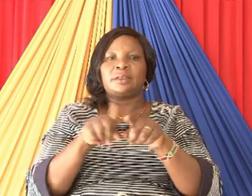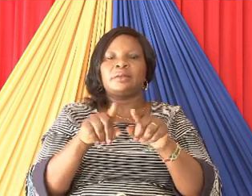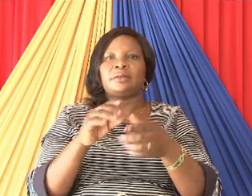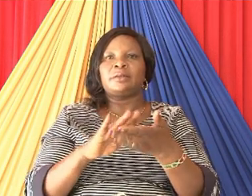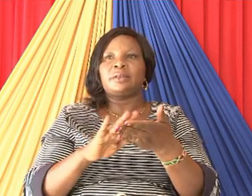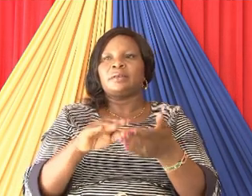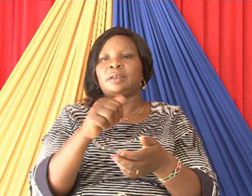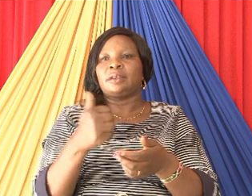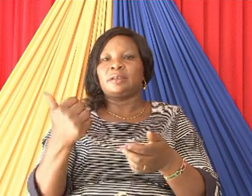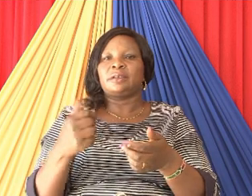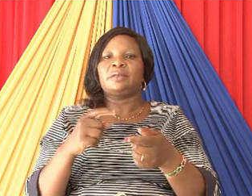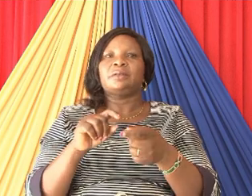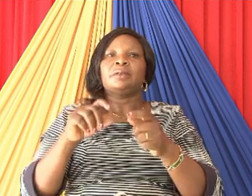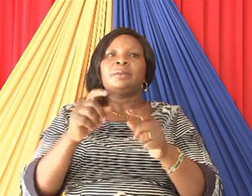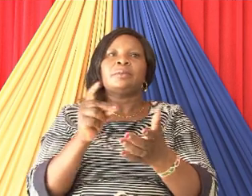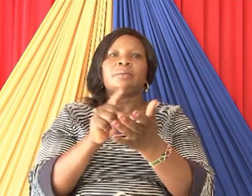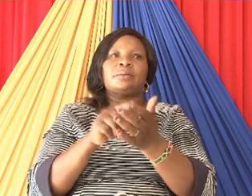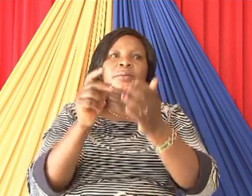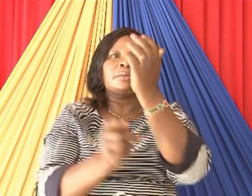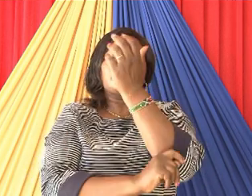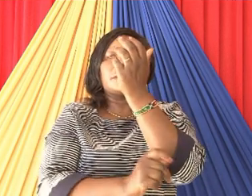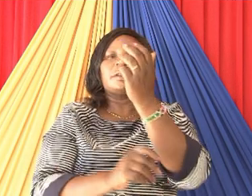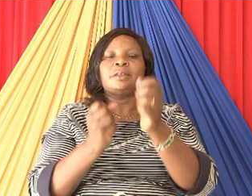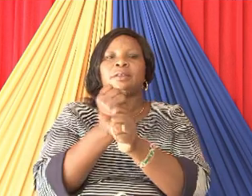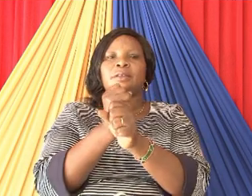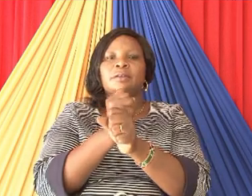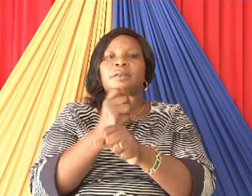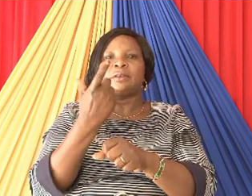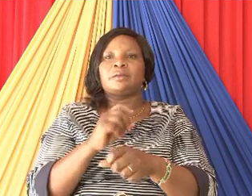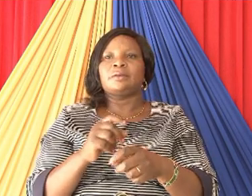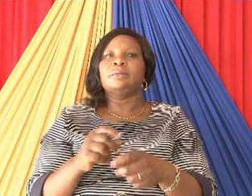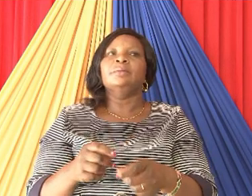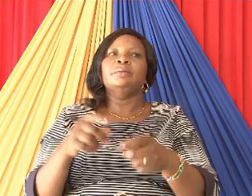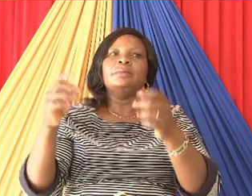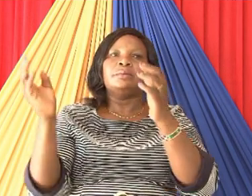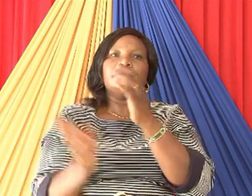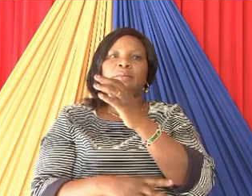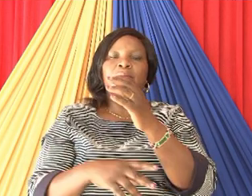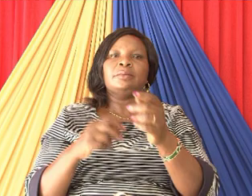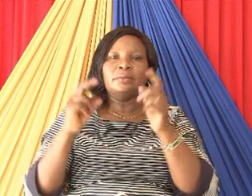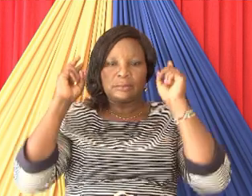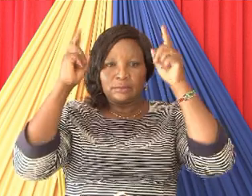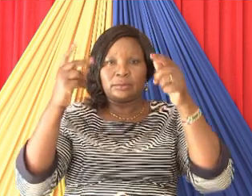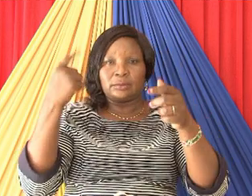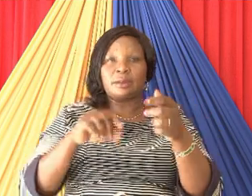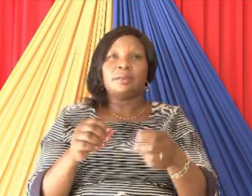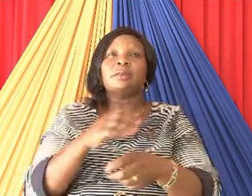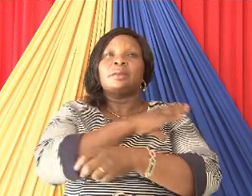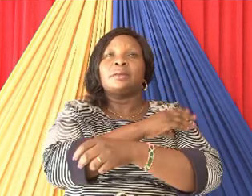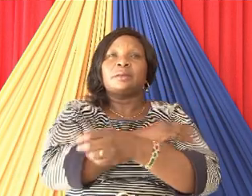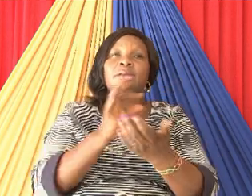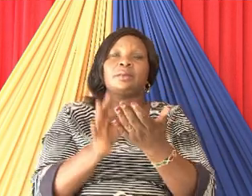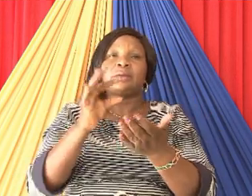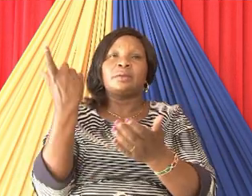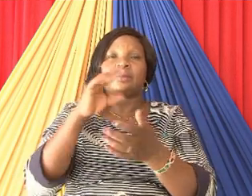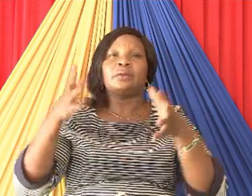waliotukosea, usitutie majaribuni, lakini utuokoe na yule mwovu, kwa kuwa ufalme ni wako na nguvu na utukufu